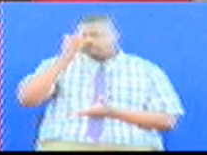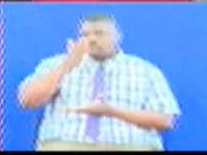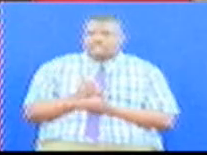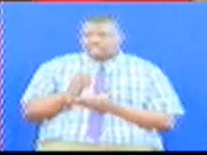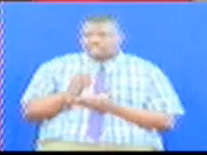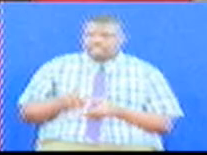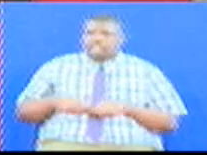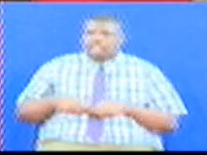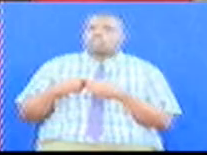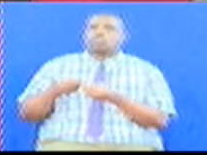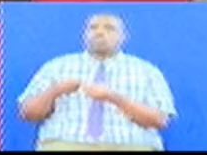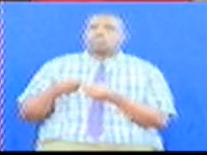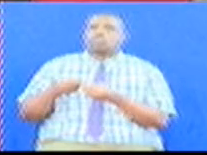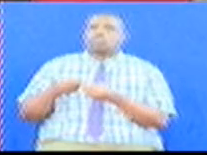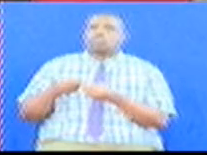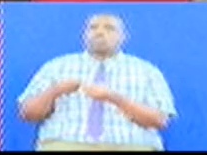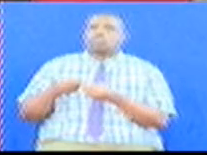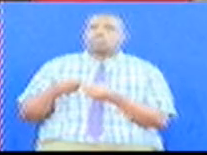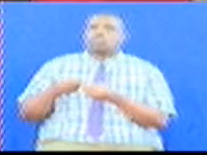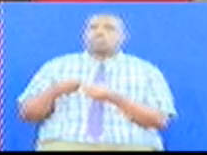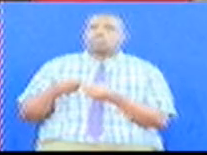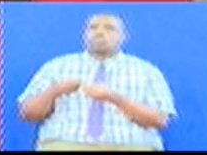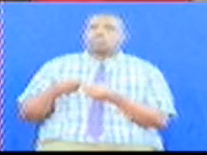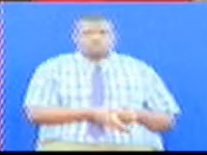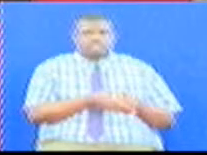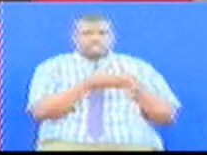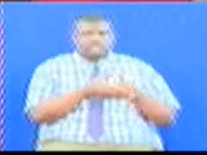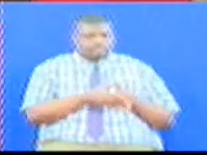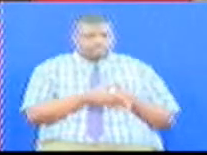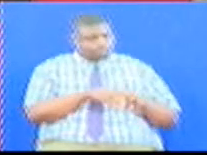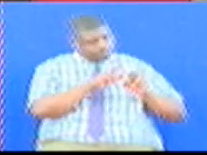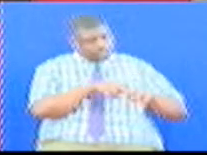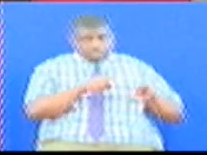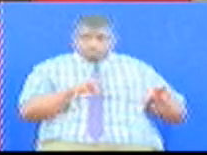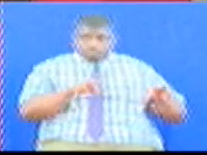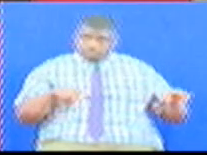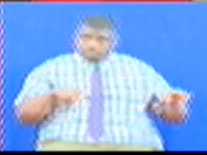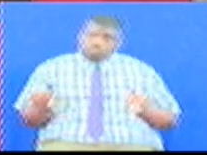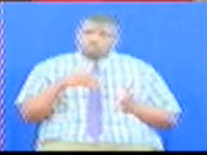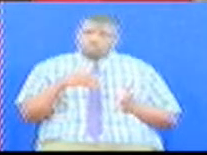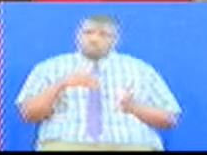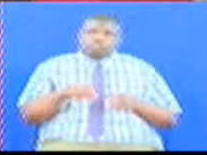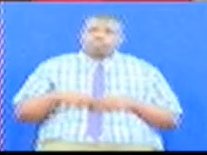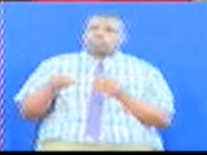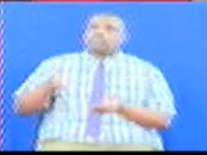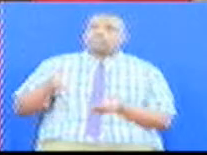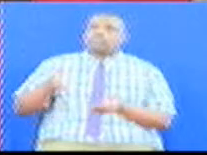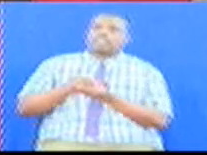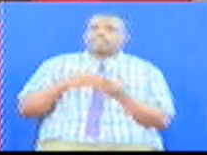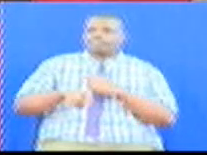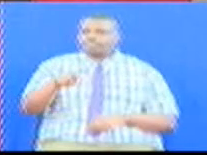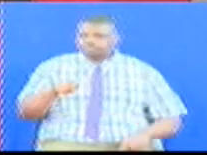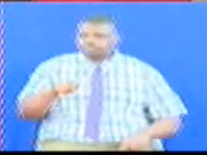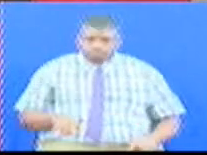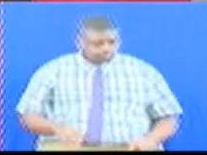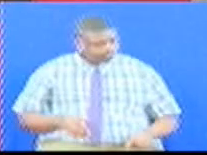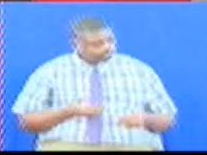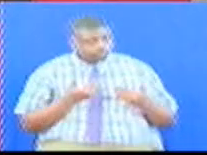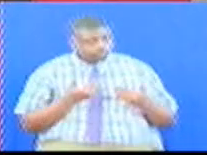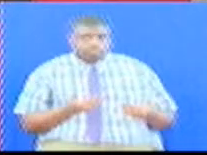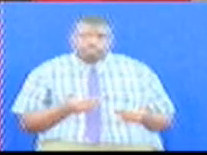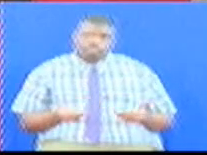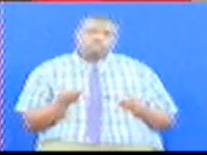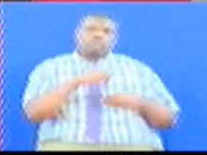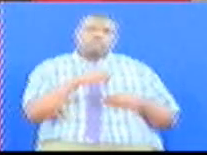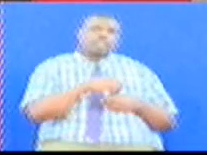kwamba na nyinyi mwe sehemu ya watu wanaoisaidia mahakama kufikia utoaji wa haki hiyo. Sasa ukija ukiweka tena kwa